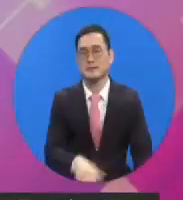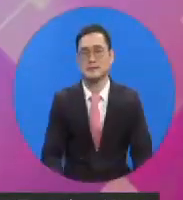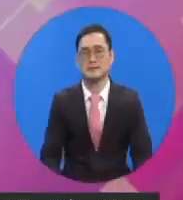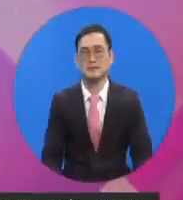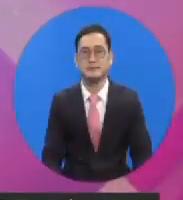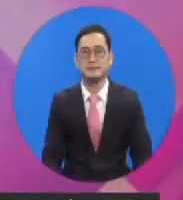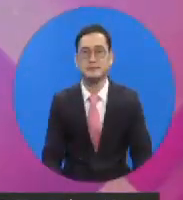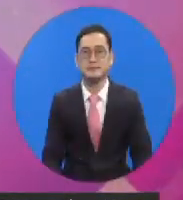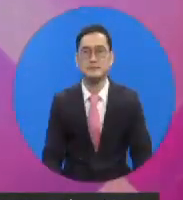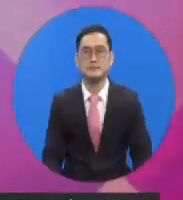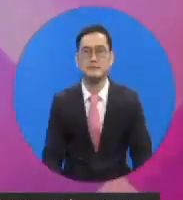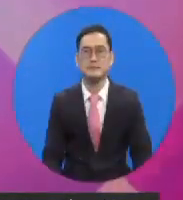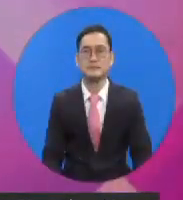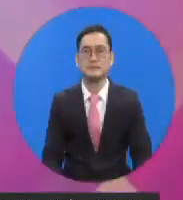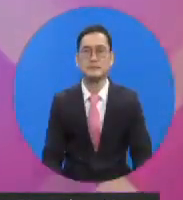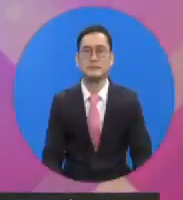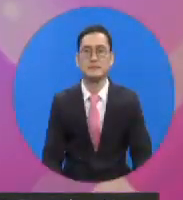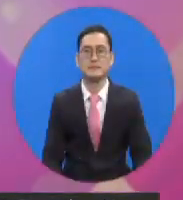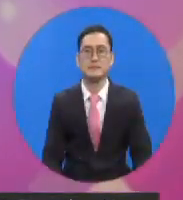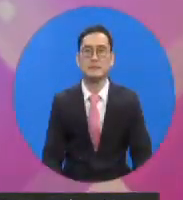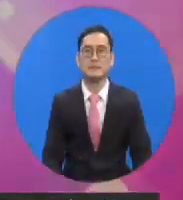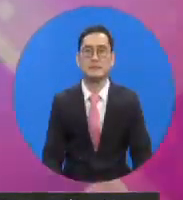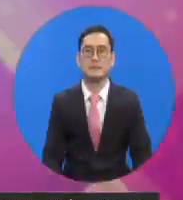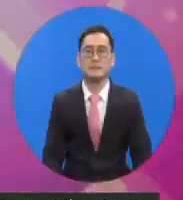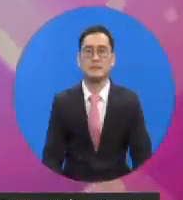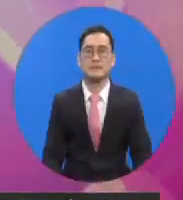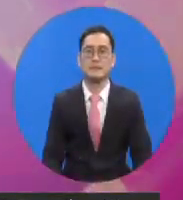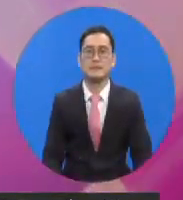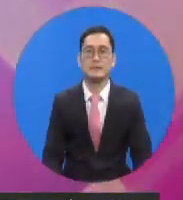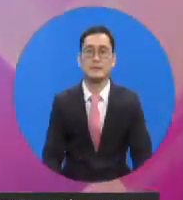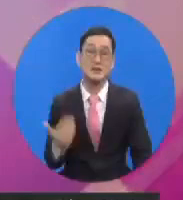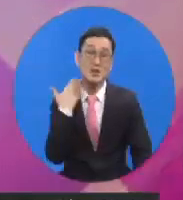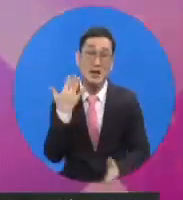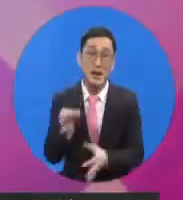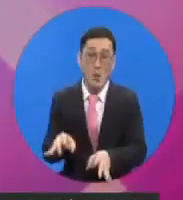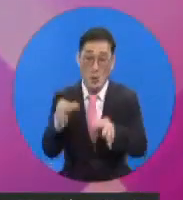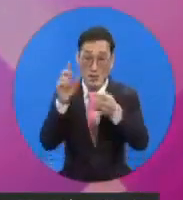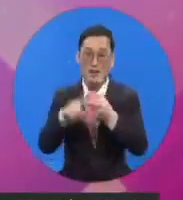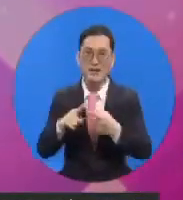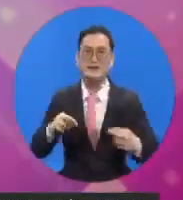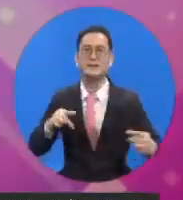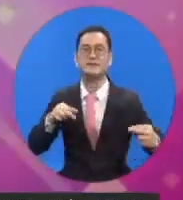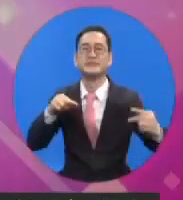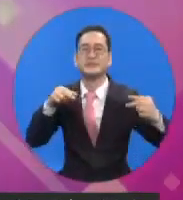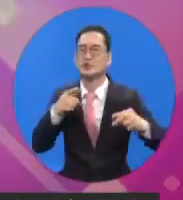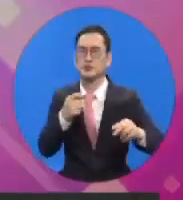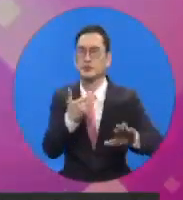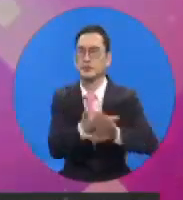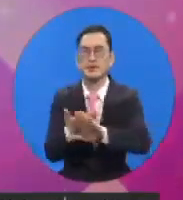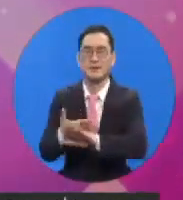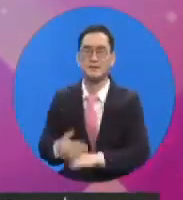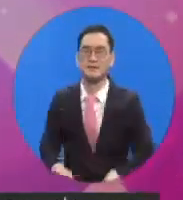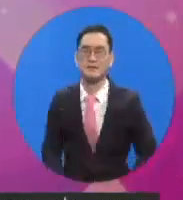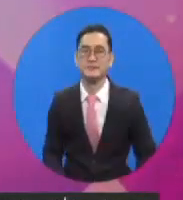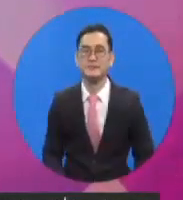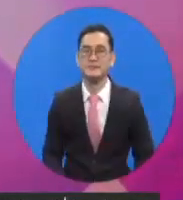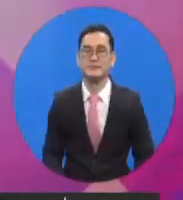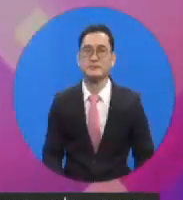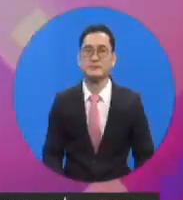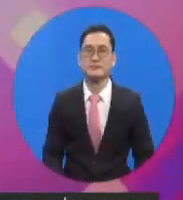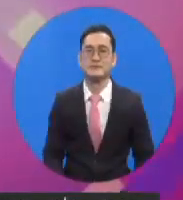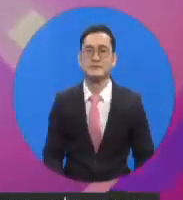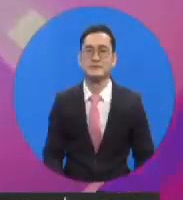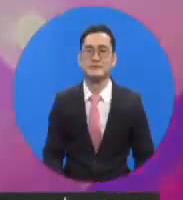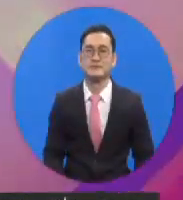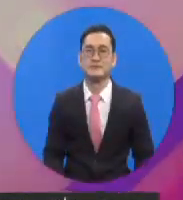때문에 전셋값이 올랐는지 여부에 대해서는 이처럼 논쟁이 좀 있는 것 같습니다. 한겨레 신문의 보도 역시 실제 전셋값 변화라는 근거를 갖고